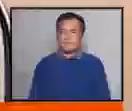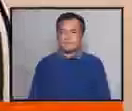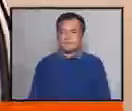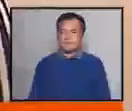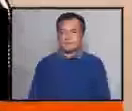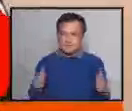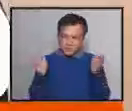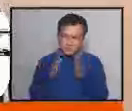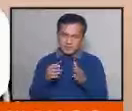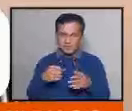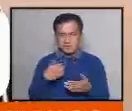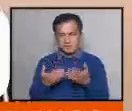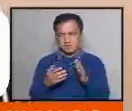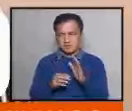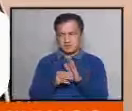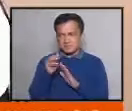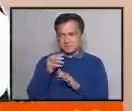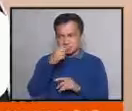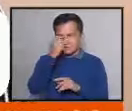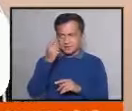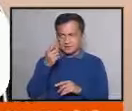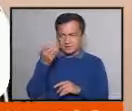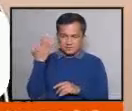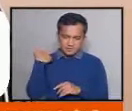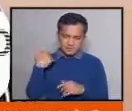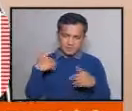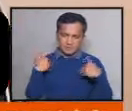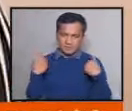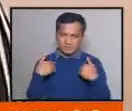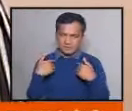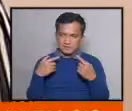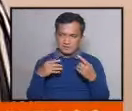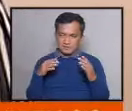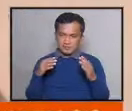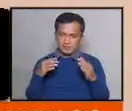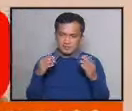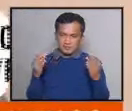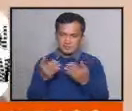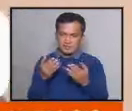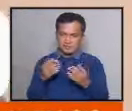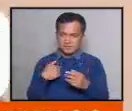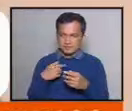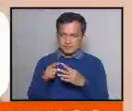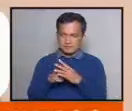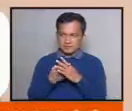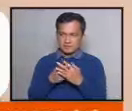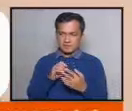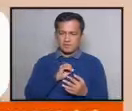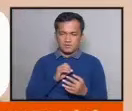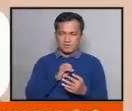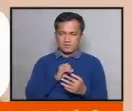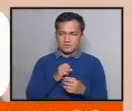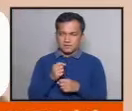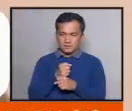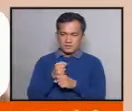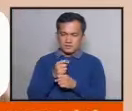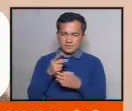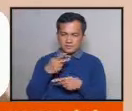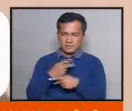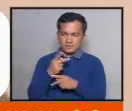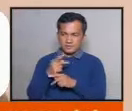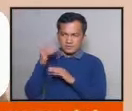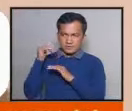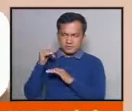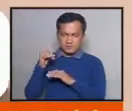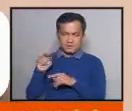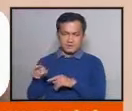Umayat lang ako, siguro nagmamature kasi syempre ang bata ko pa nung nakilala yata ako. I'm launching my own coffee products and hopefully it